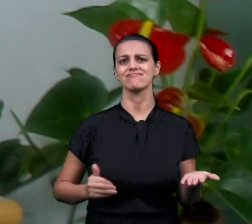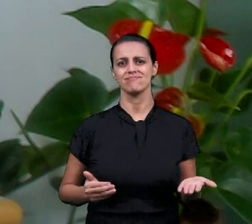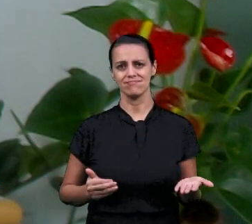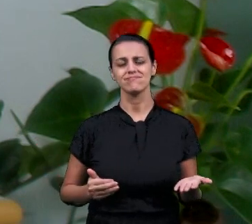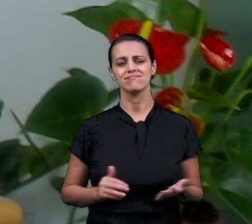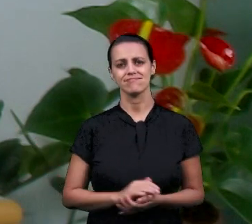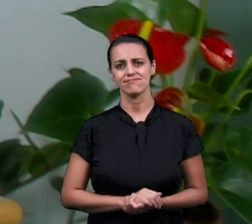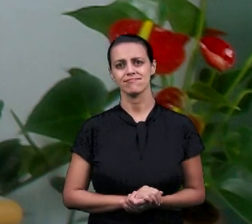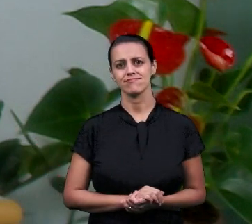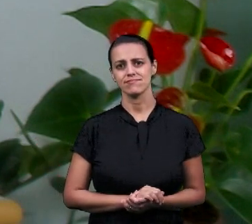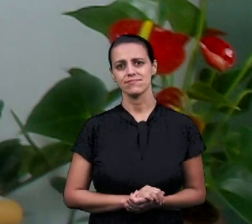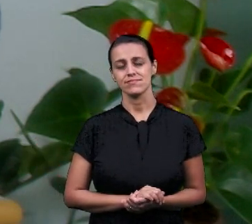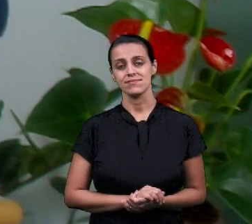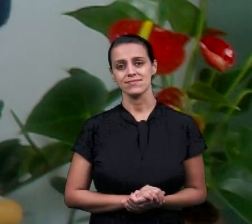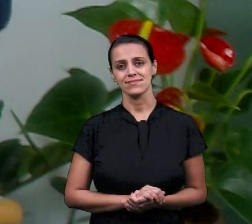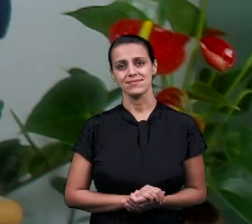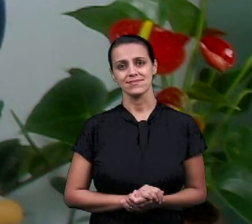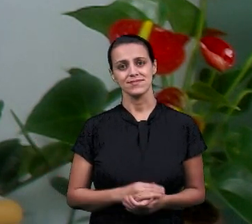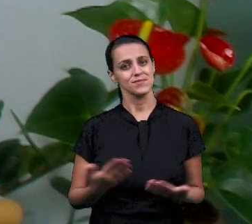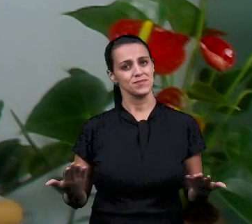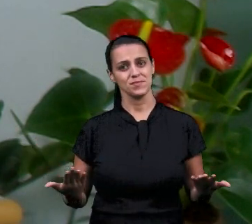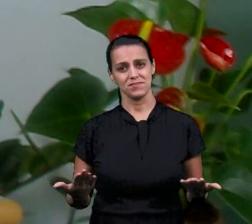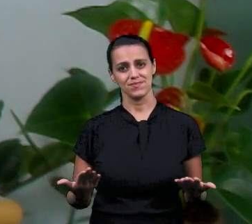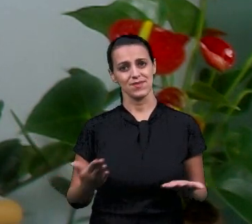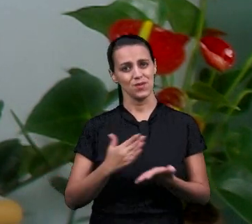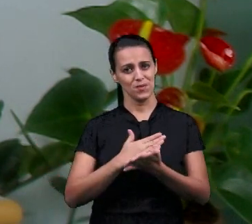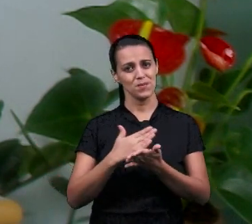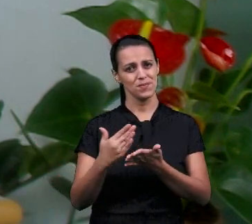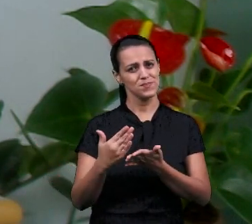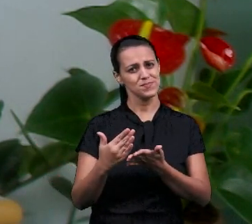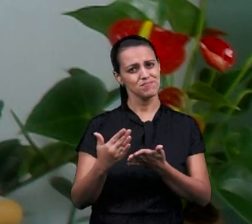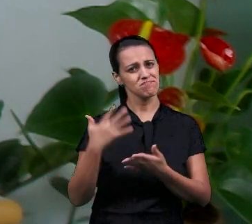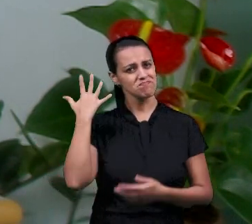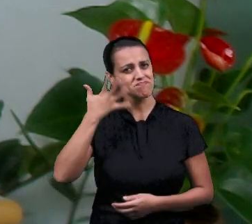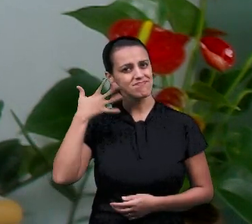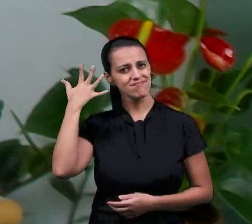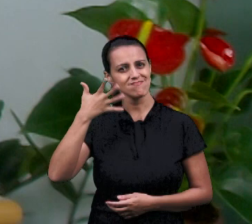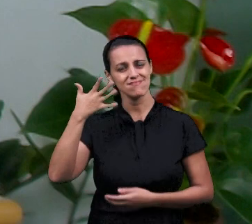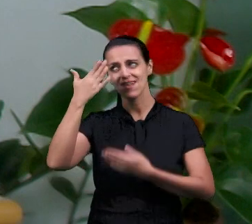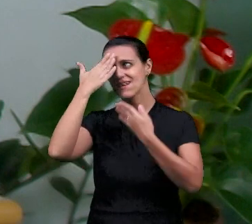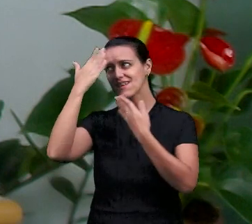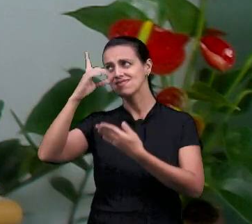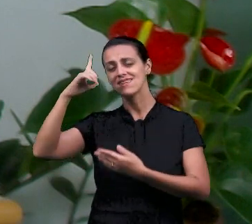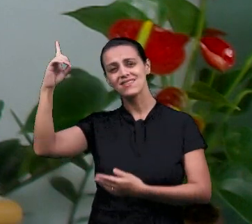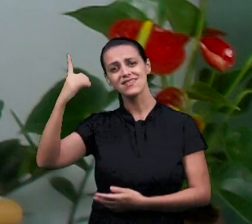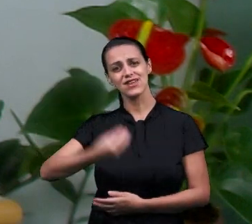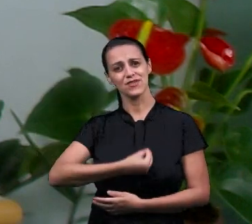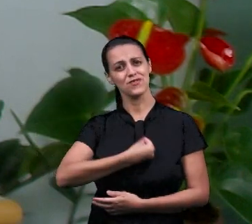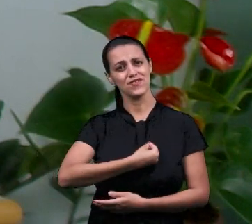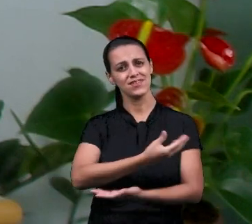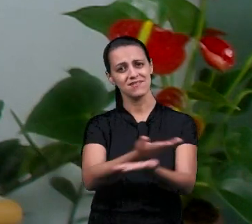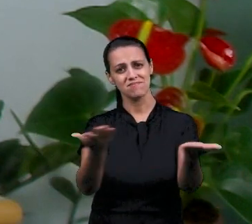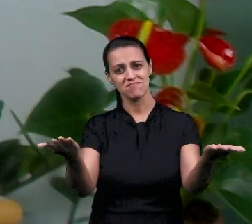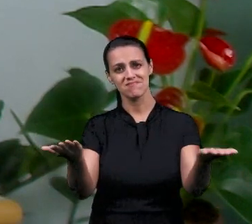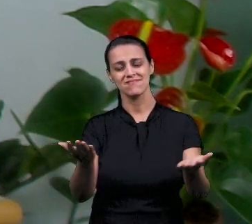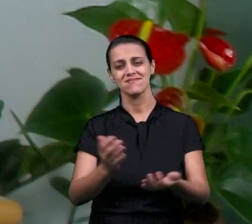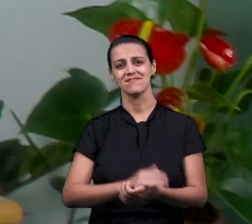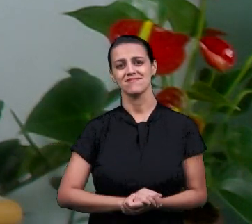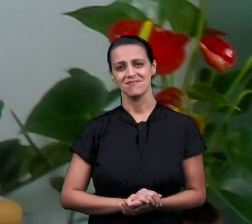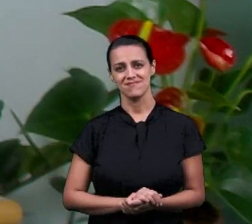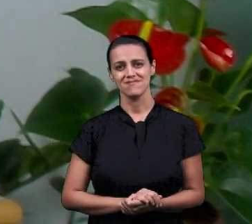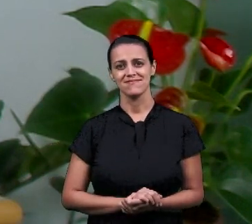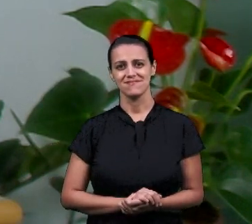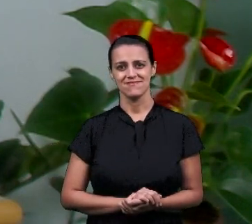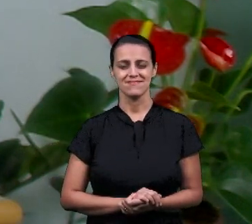cette dernière heure. Mes frères et sœurs, ainsi, c'est une parole pour commencer. Nous remercions Dieu pour la vie de nos frères et sœurs